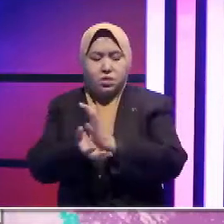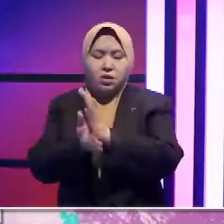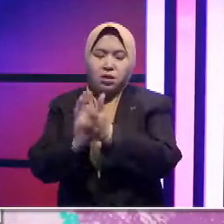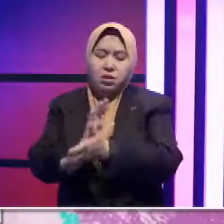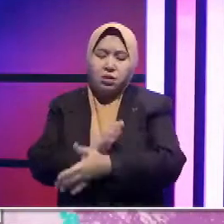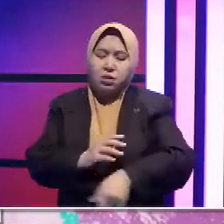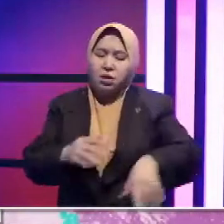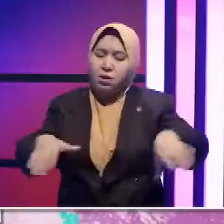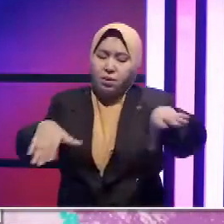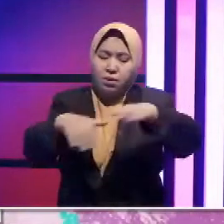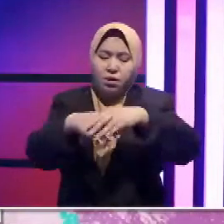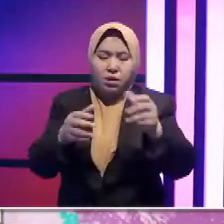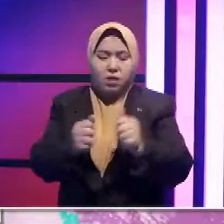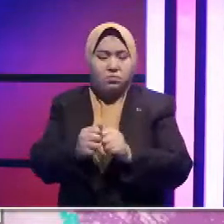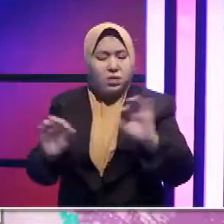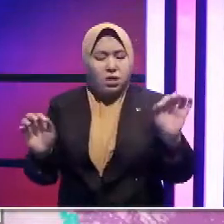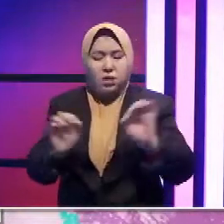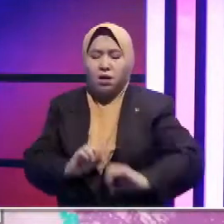ادعيائهم